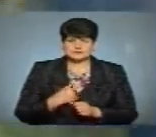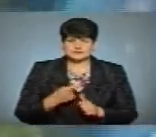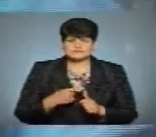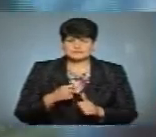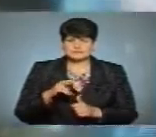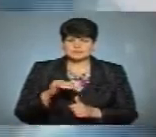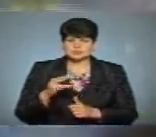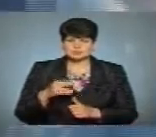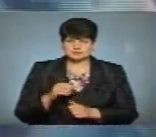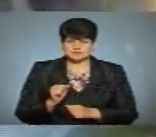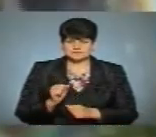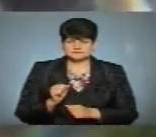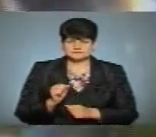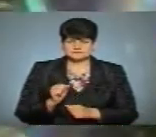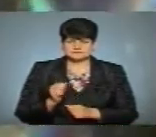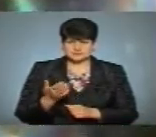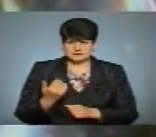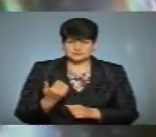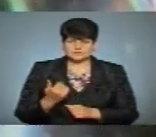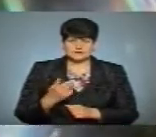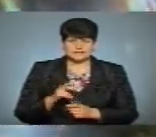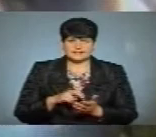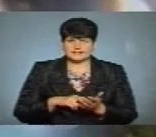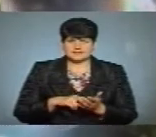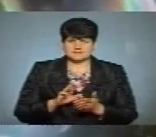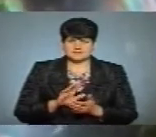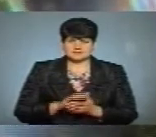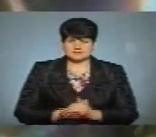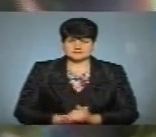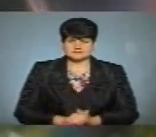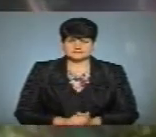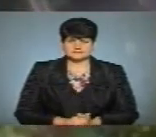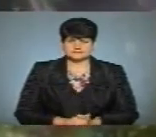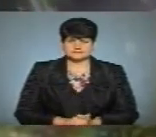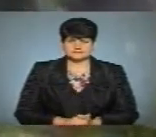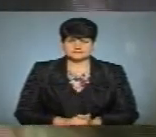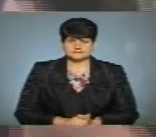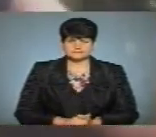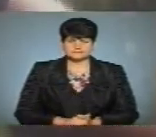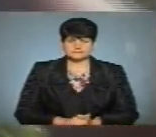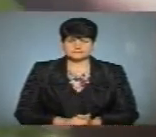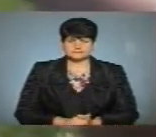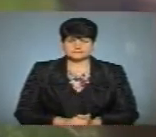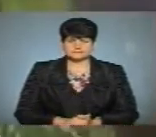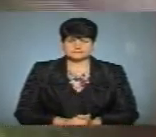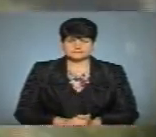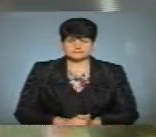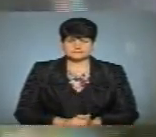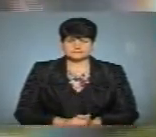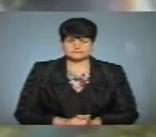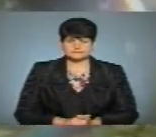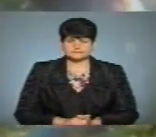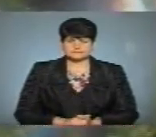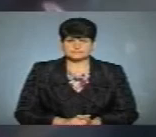Люда. Ходи до мене, не бійся. Добре? Не бійся, я тобі нічого не зроблю. Я тобі хочу тільки зробити, щоб тебе кров не